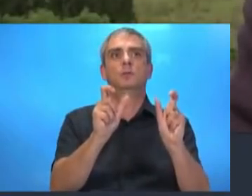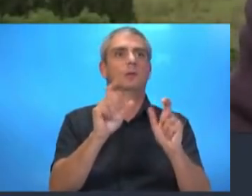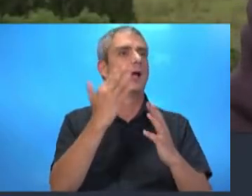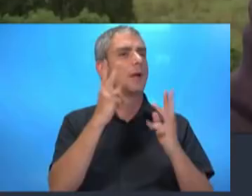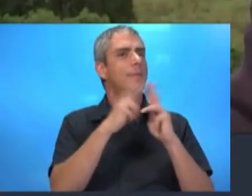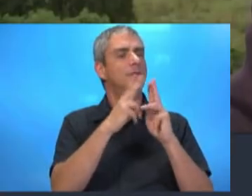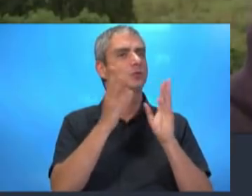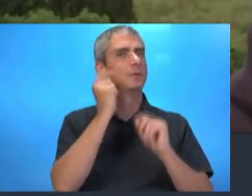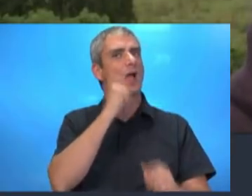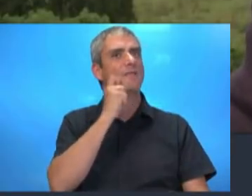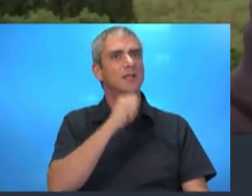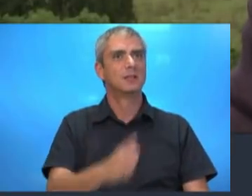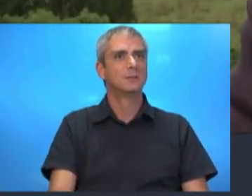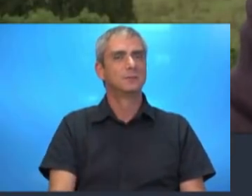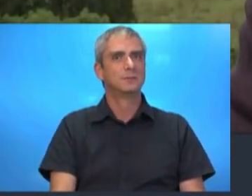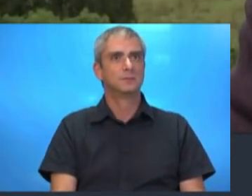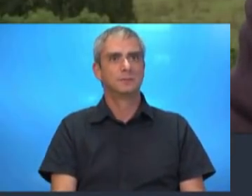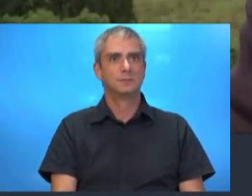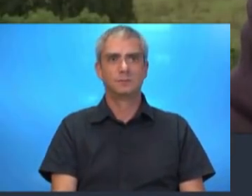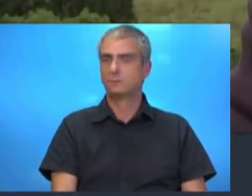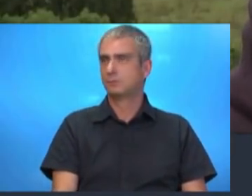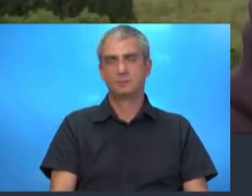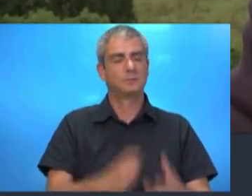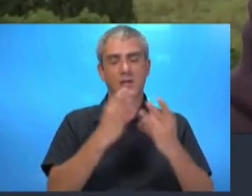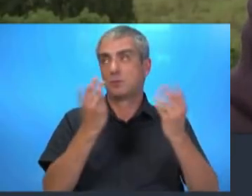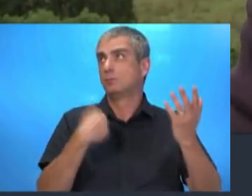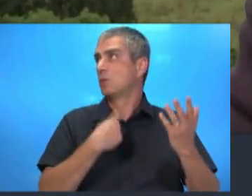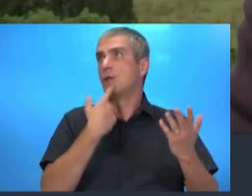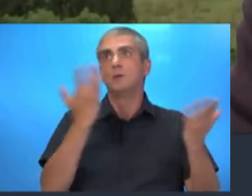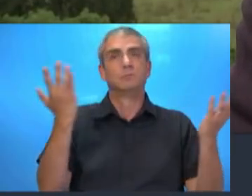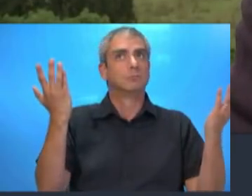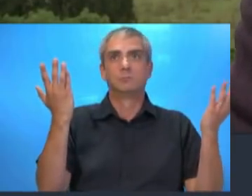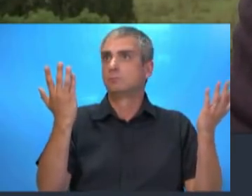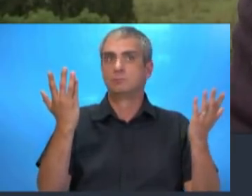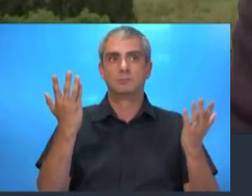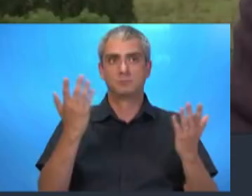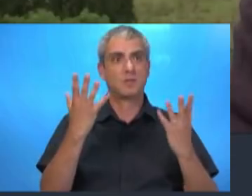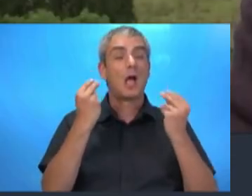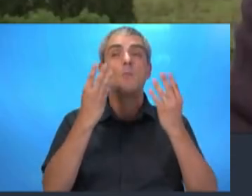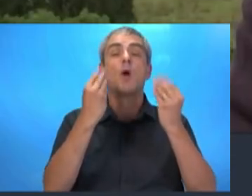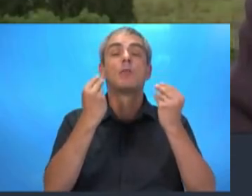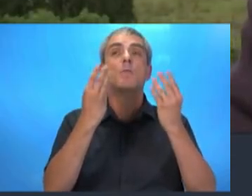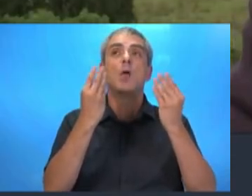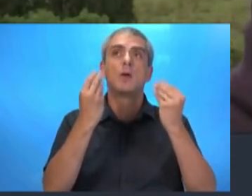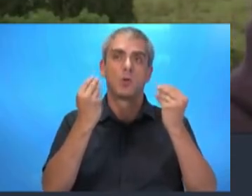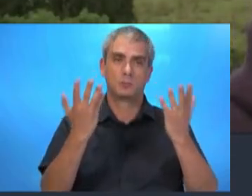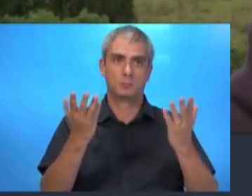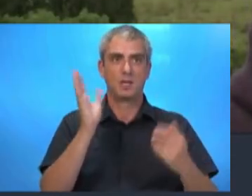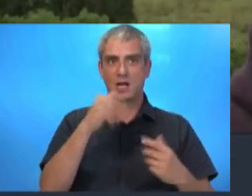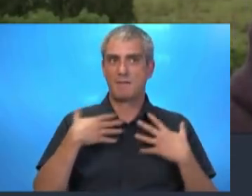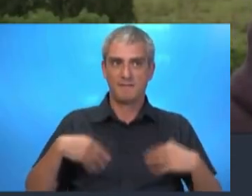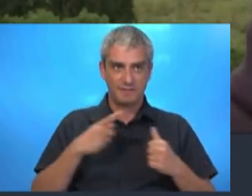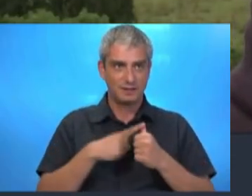מפגשים היו לך פה עם עבריינים? המון. אני לא יכול להגיד, את זה בזה, אבל המון, המון. גם פיזית,